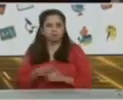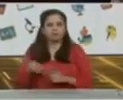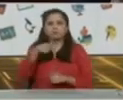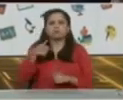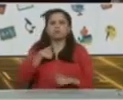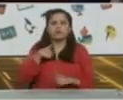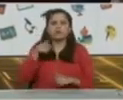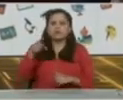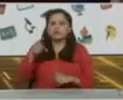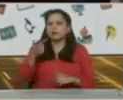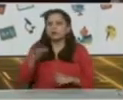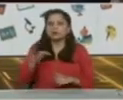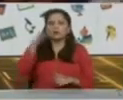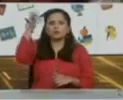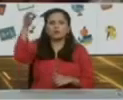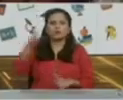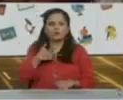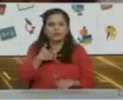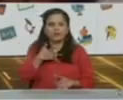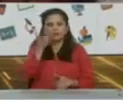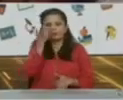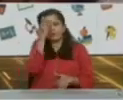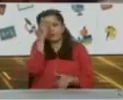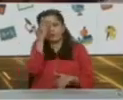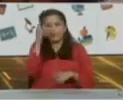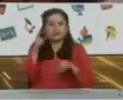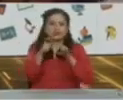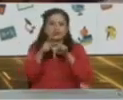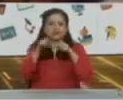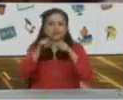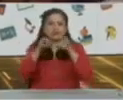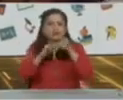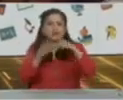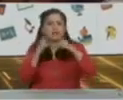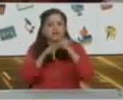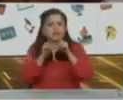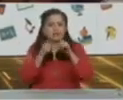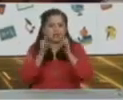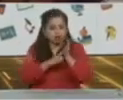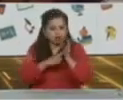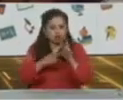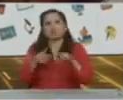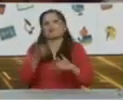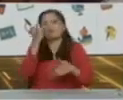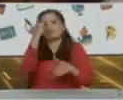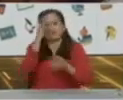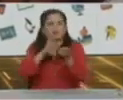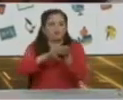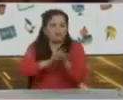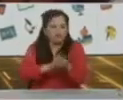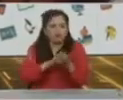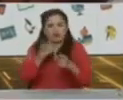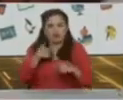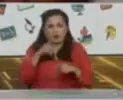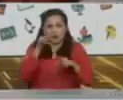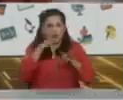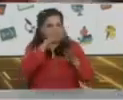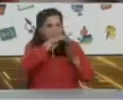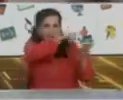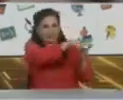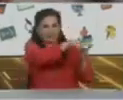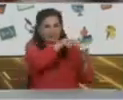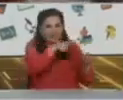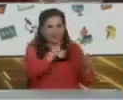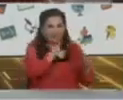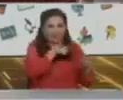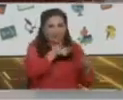डेस्टिनेशन फीवर कह सकते हैं। मतलब दूसरे अगर किसी एक डेस्टिनेशन पर हैं तो उन्हें